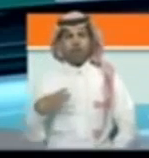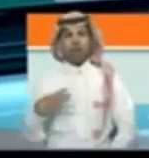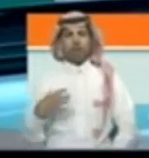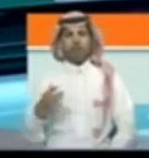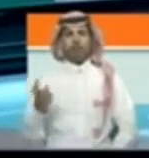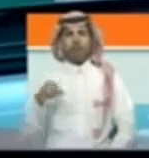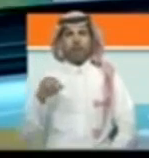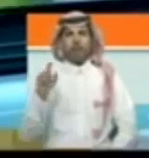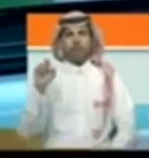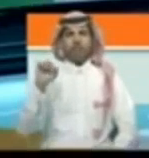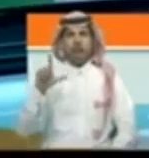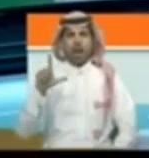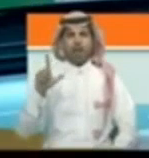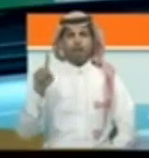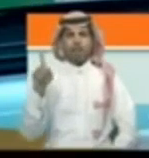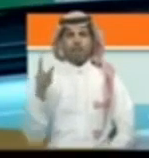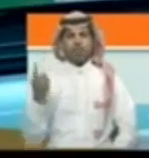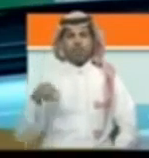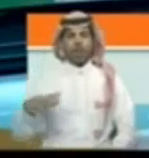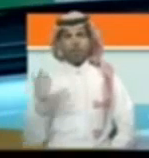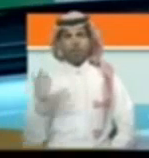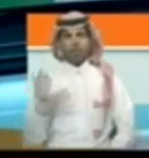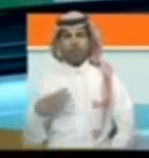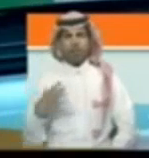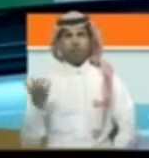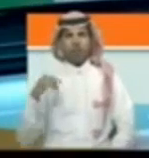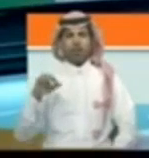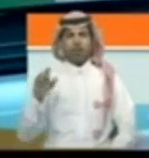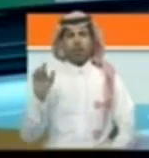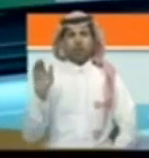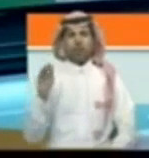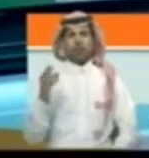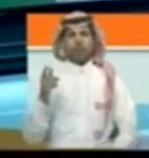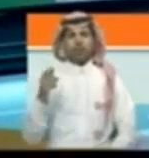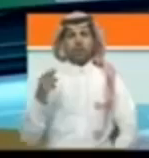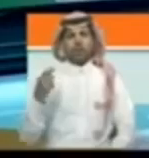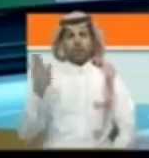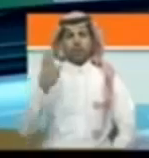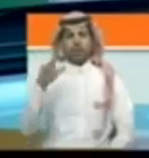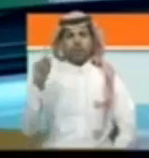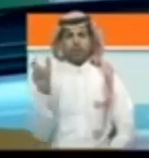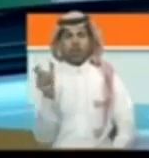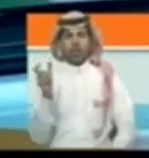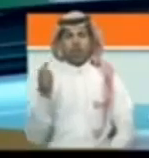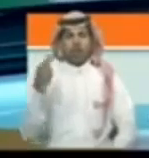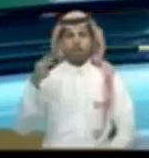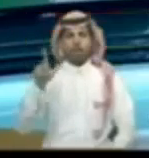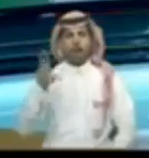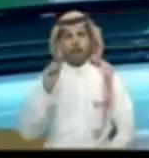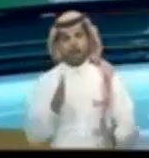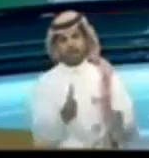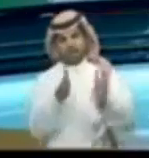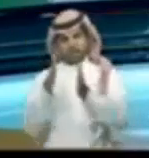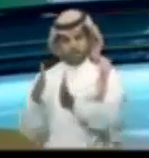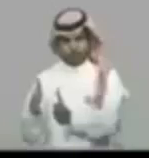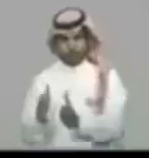وصاحب السمو الأمير فيصل بن تركي بن سعد، وصاحب السمو الملكي الأمير سلطان بن عبد الله بن عبد